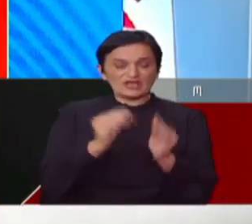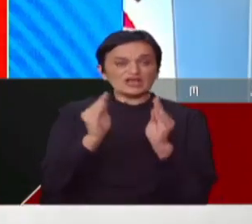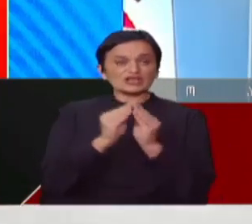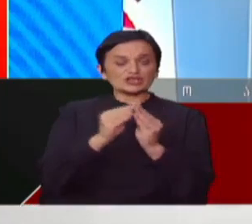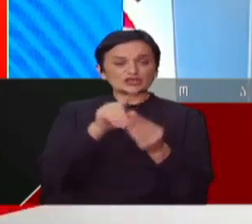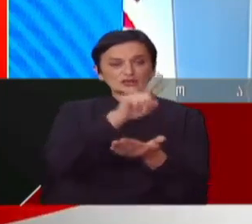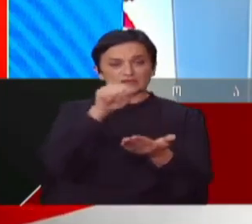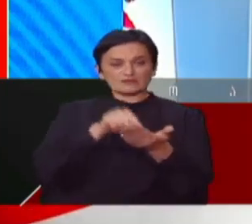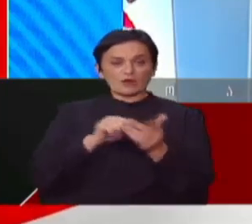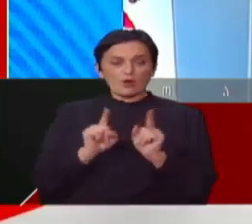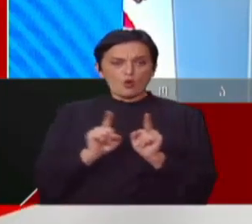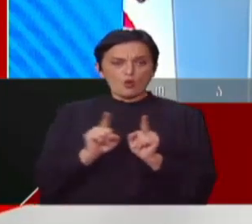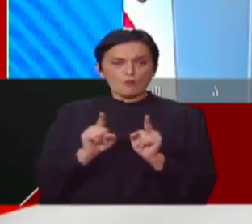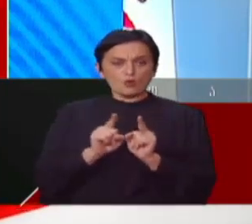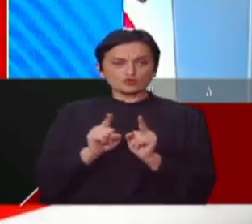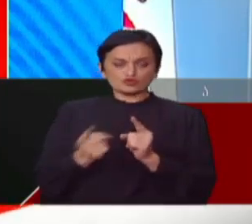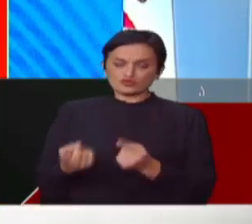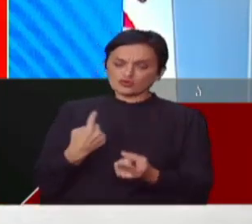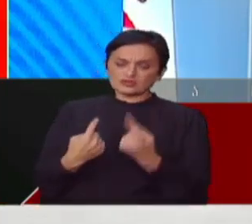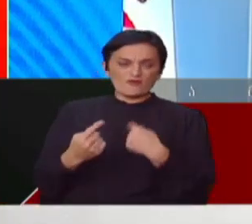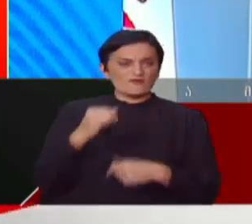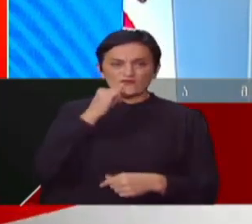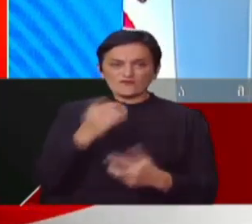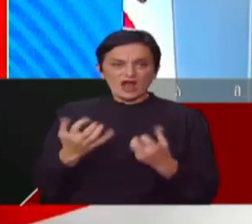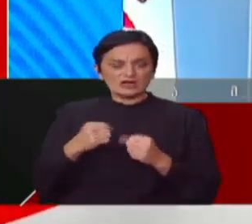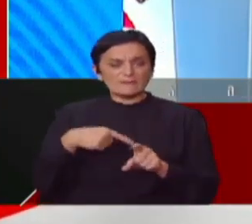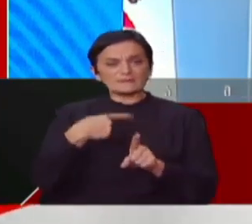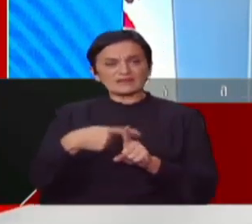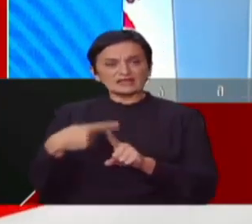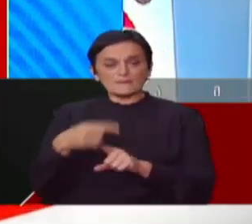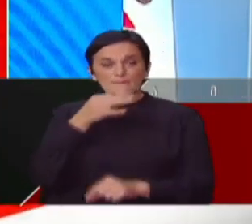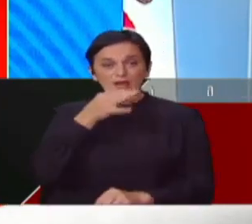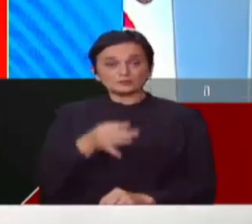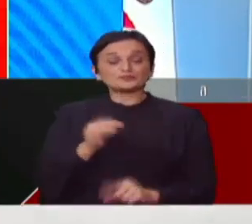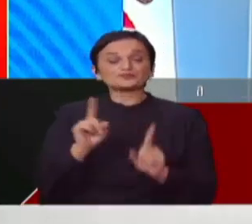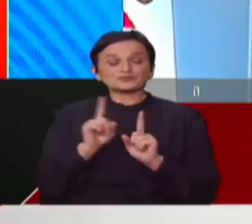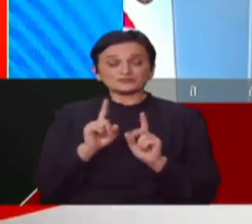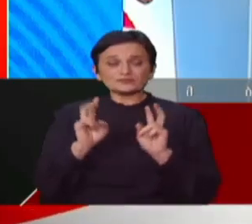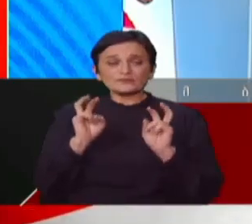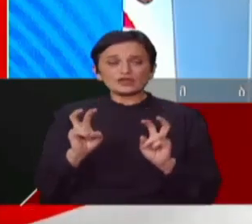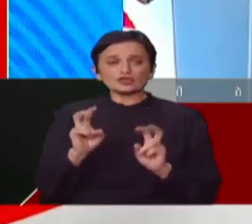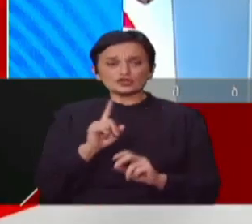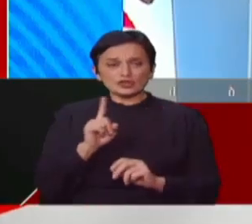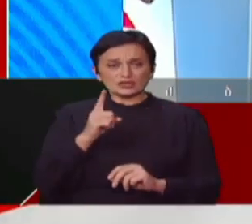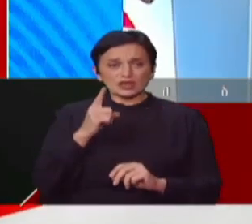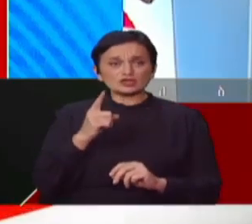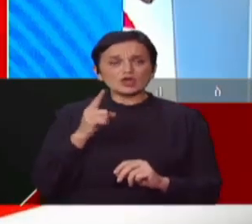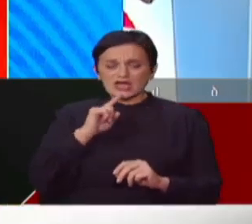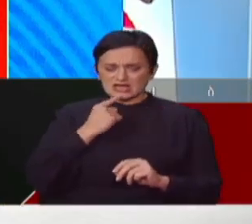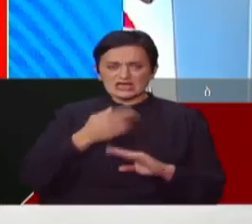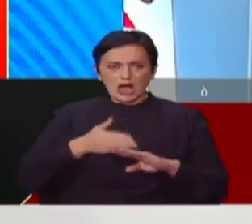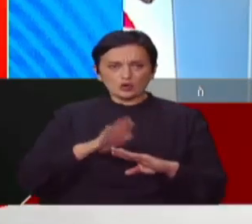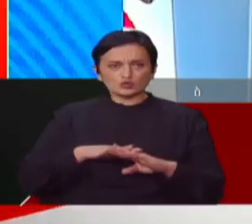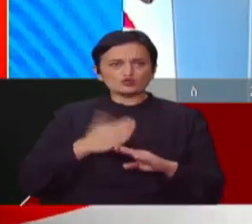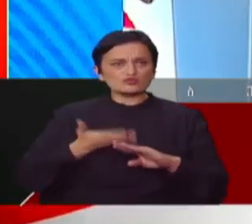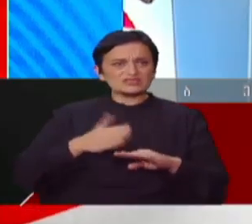китхозе оппозициискан верцерчен тхуаши вер миигэс дадебити пасухи. Рац нишнавс имас ром мат гаучирдебат шеегун